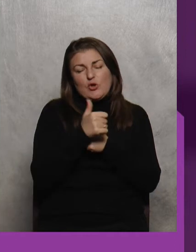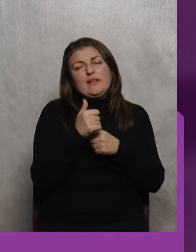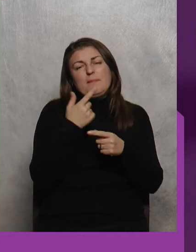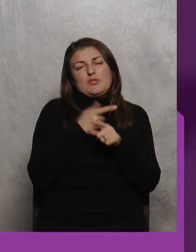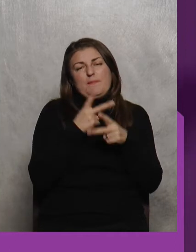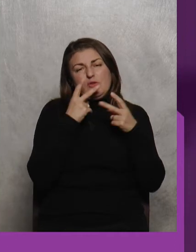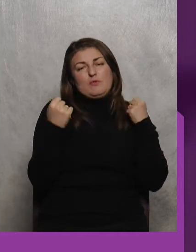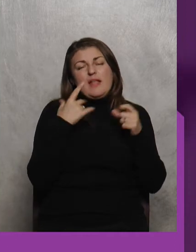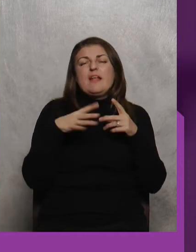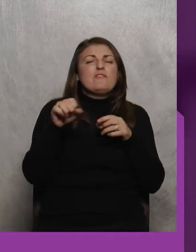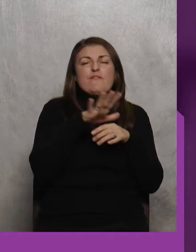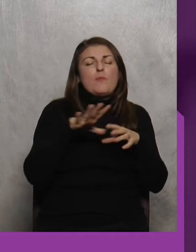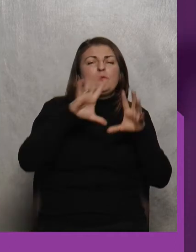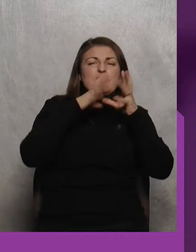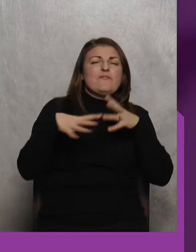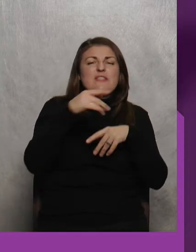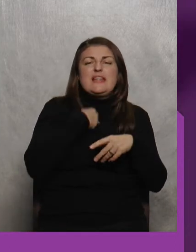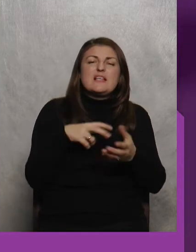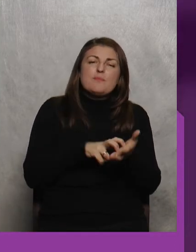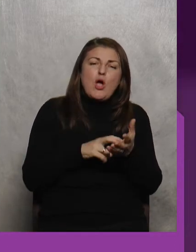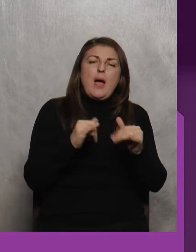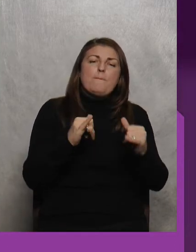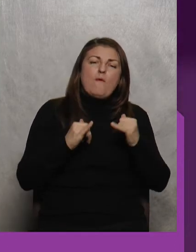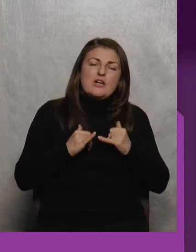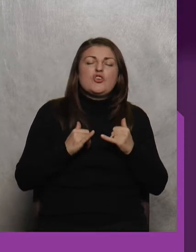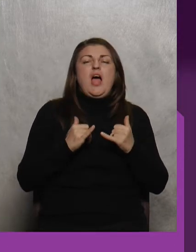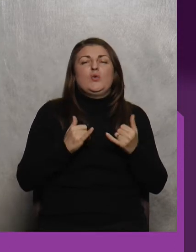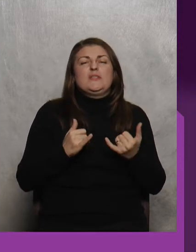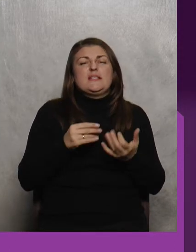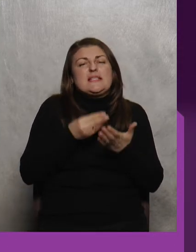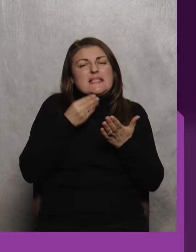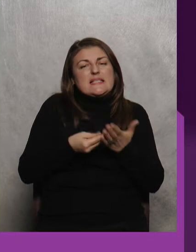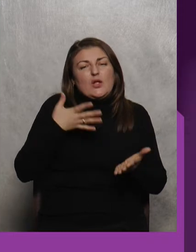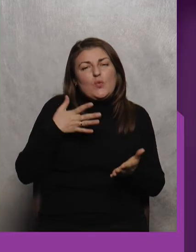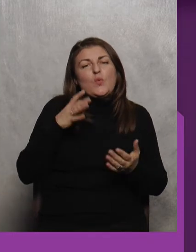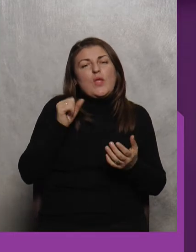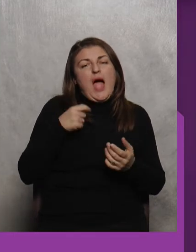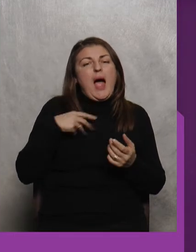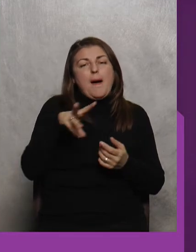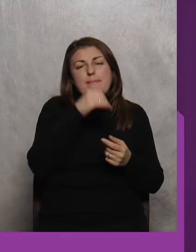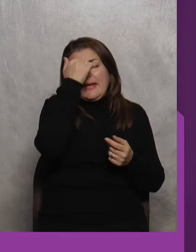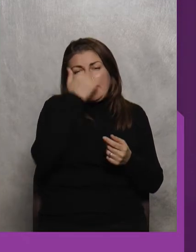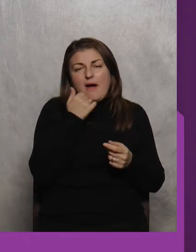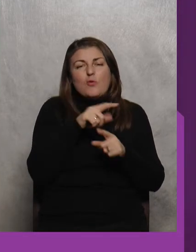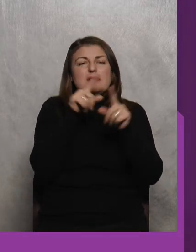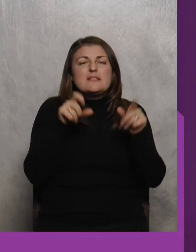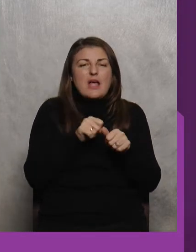тільки в Європі, а й у світі. І всі нас бояться, поважають, цінують. А ми дякуємо за